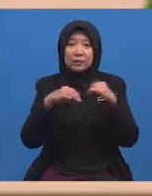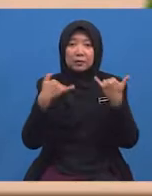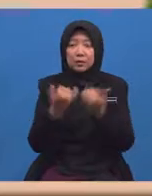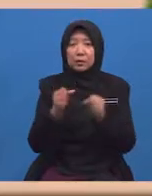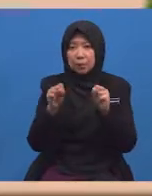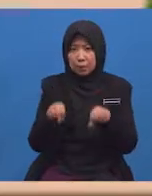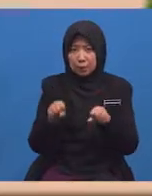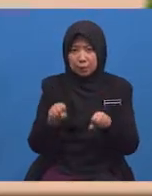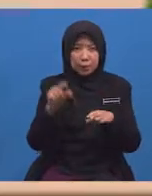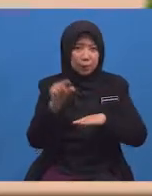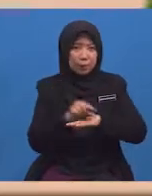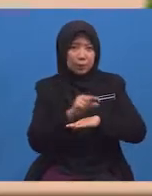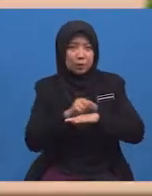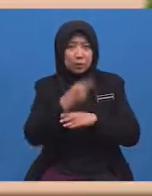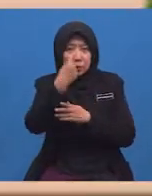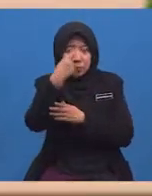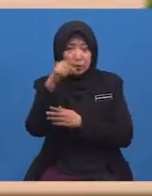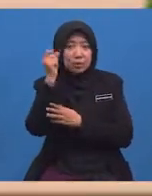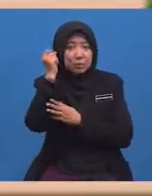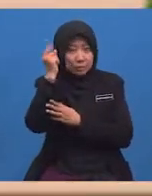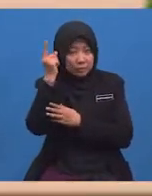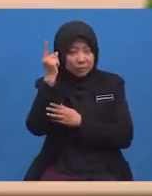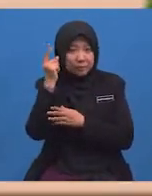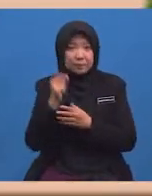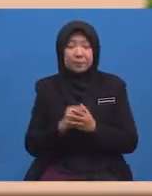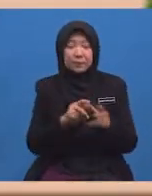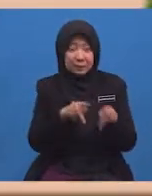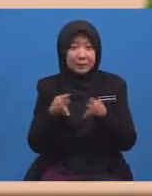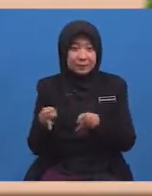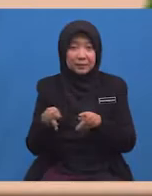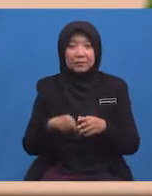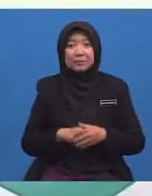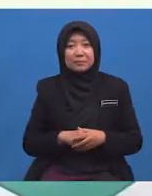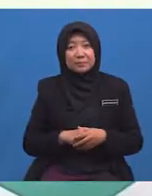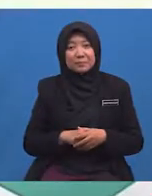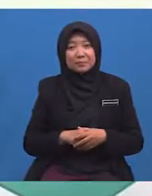boleh digunakan untuk kefahaman anak-anak pelajar.